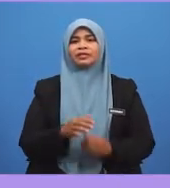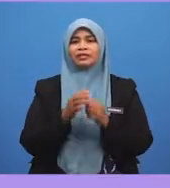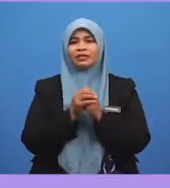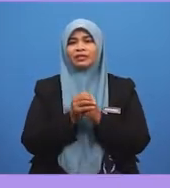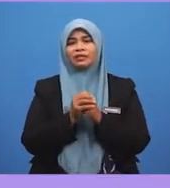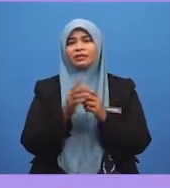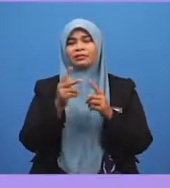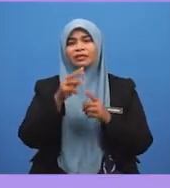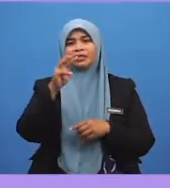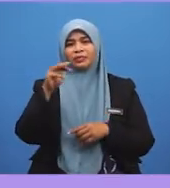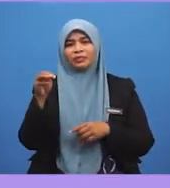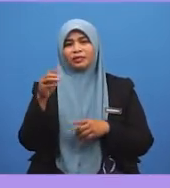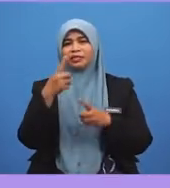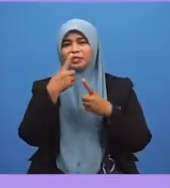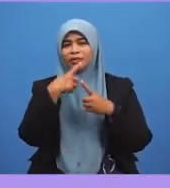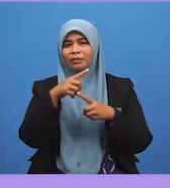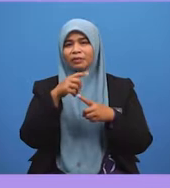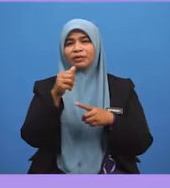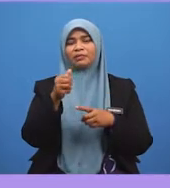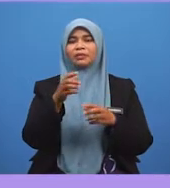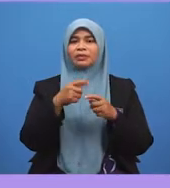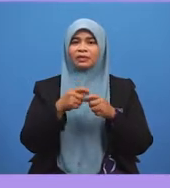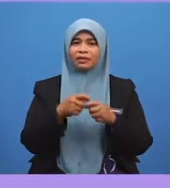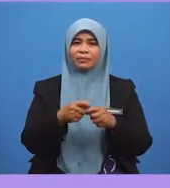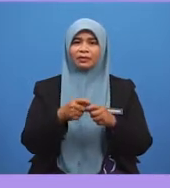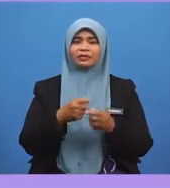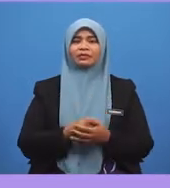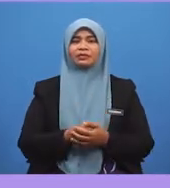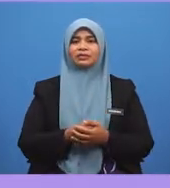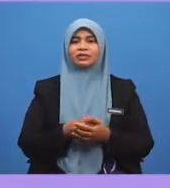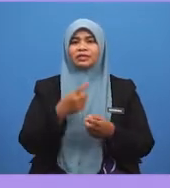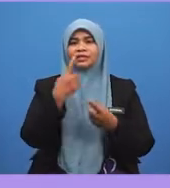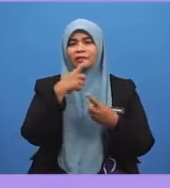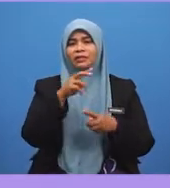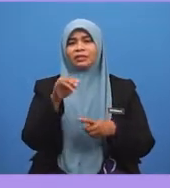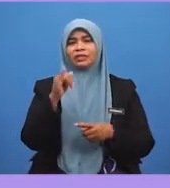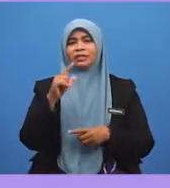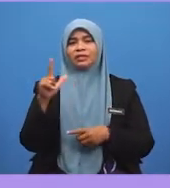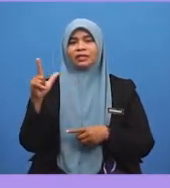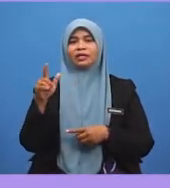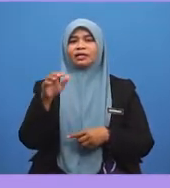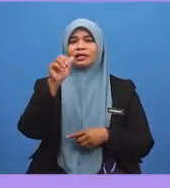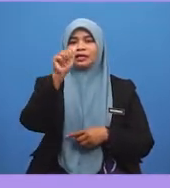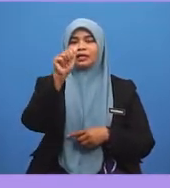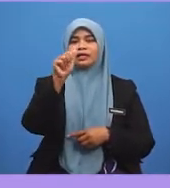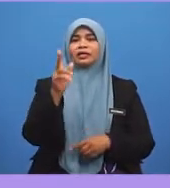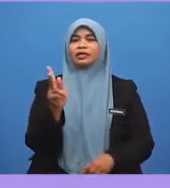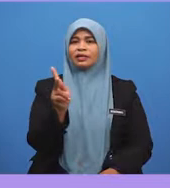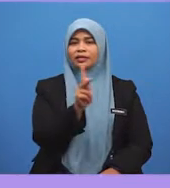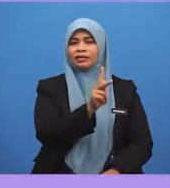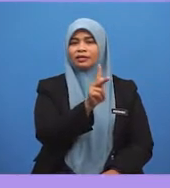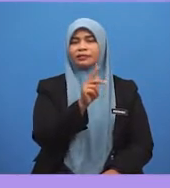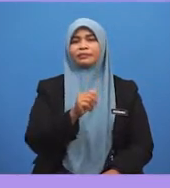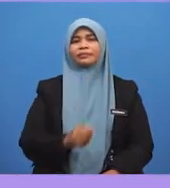Syabas murid-murid, jawapan kamu berikan tepat sekali. Jawapannya ialah A kiri.